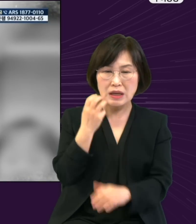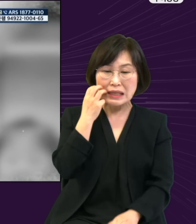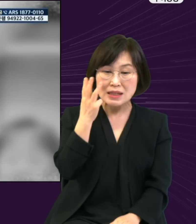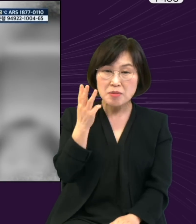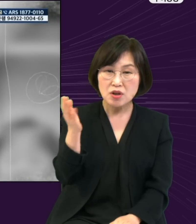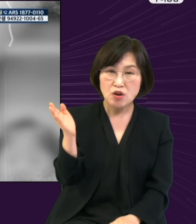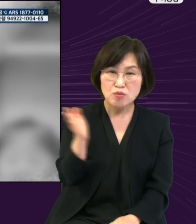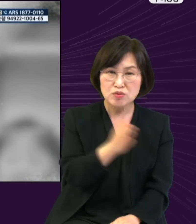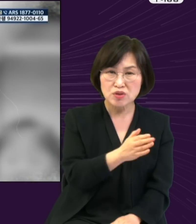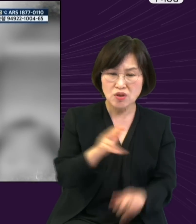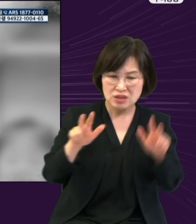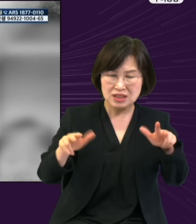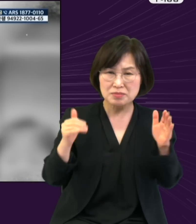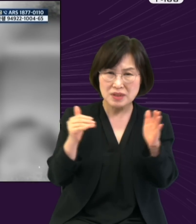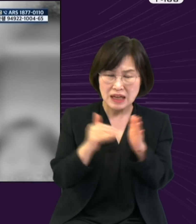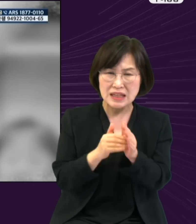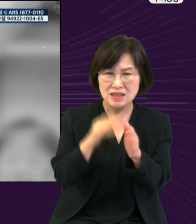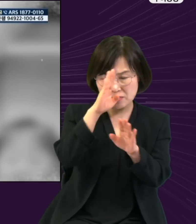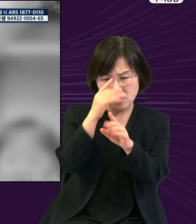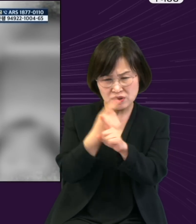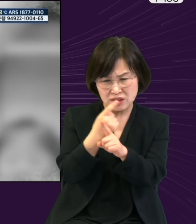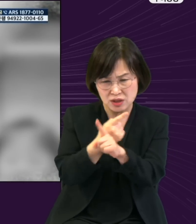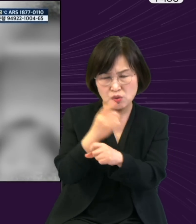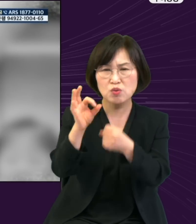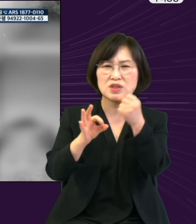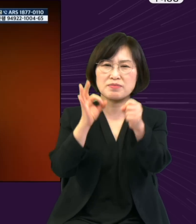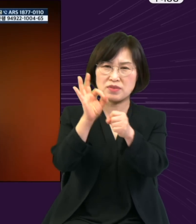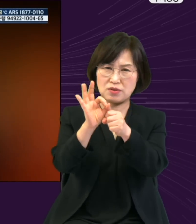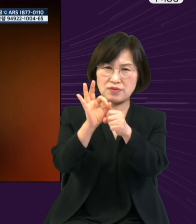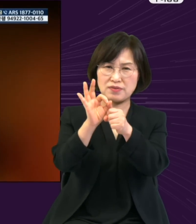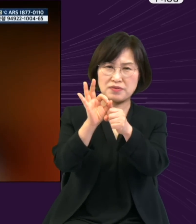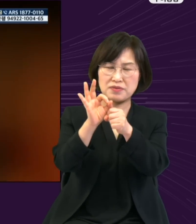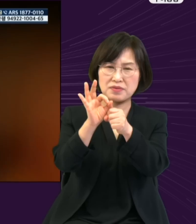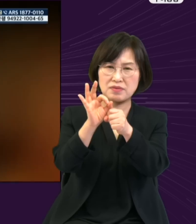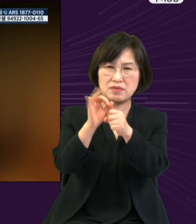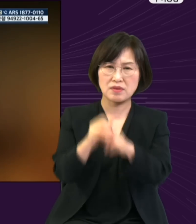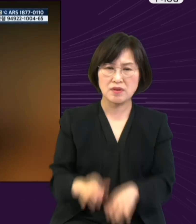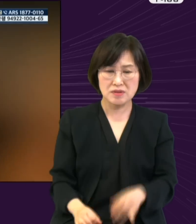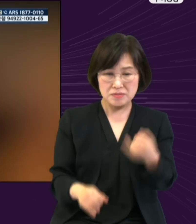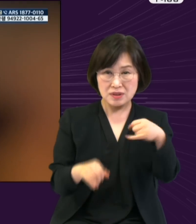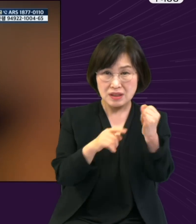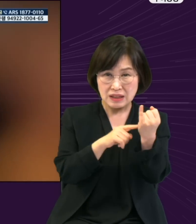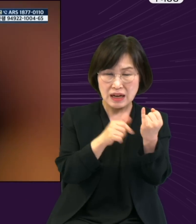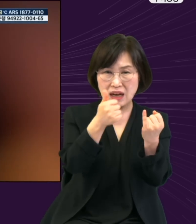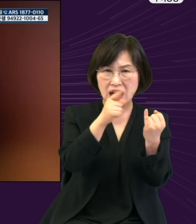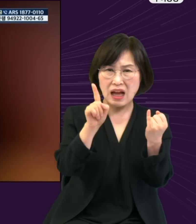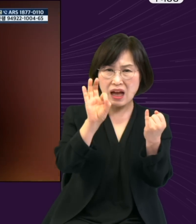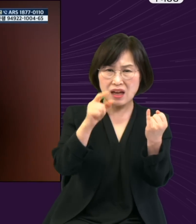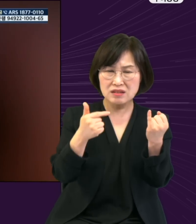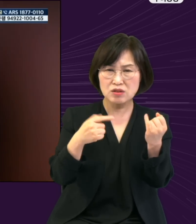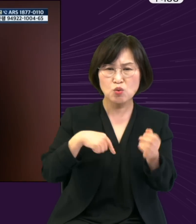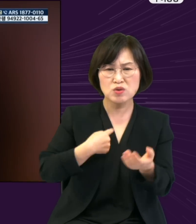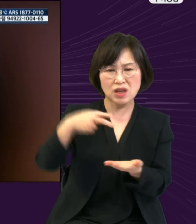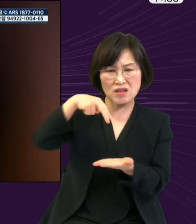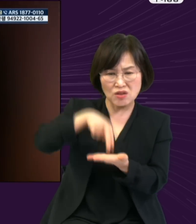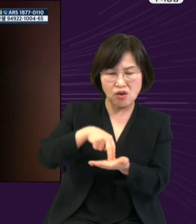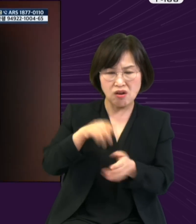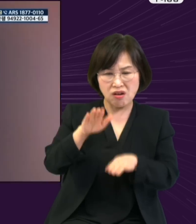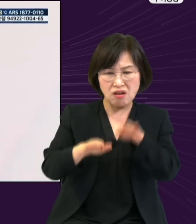집중 치료를 받은 지 10년이 되어 가지만 하은이는 아직 홀로 서기가 어렵습니다.